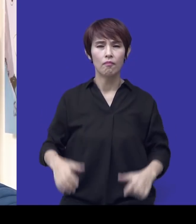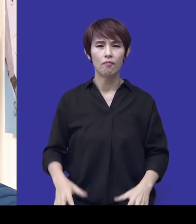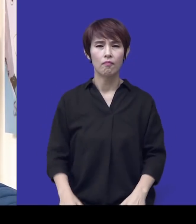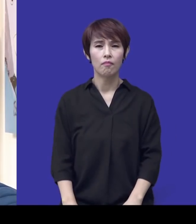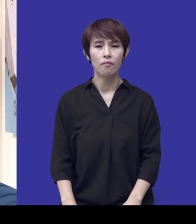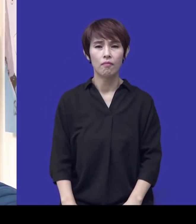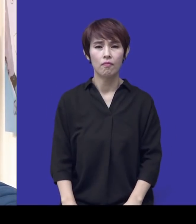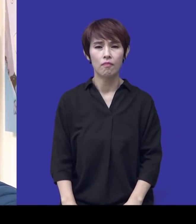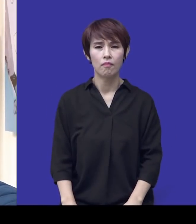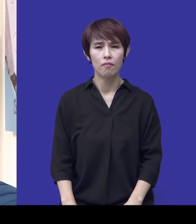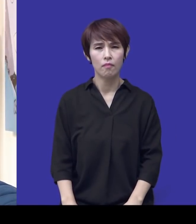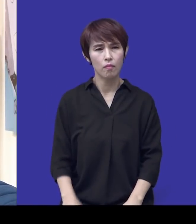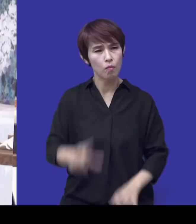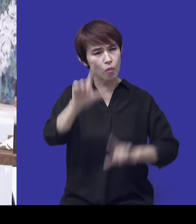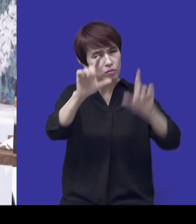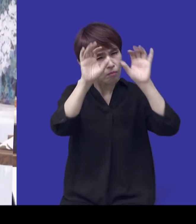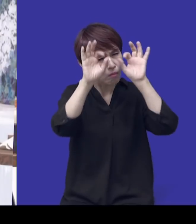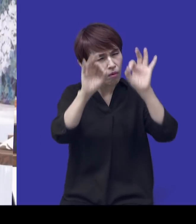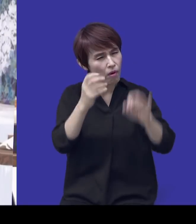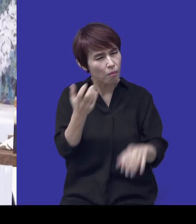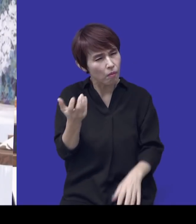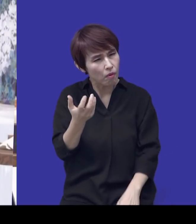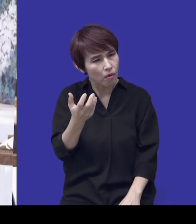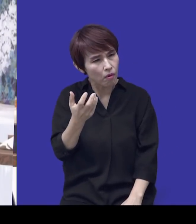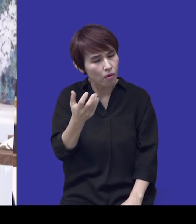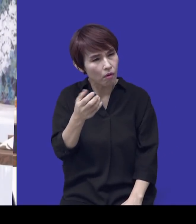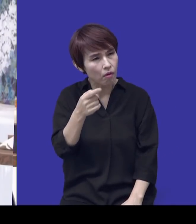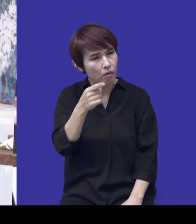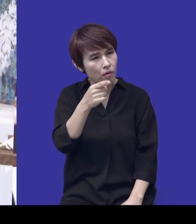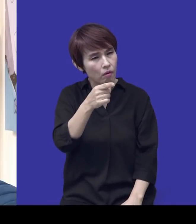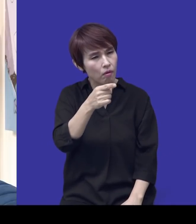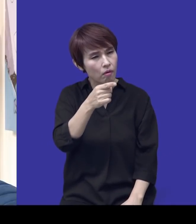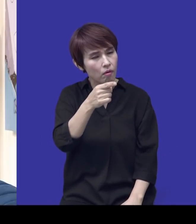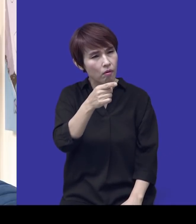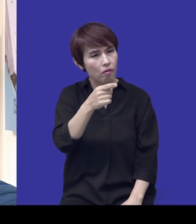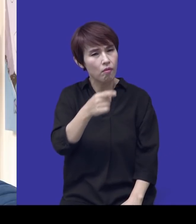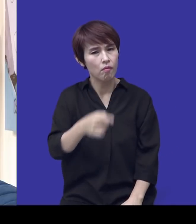굉장히 그냥 아파 보이셨던 게 기억이 나고 예.